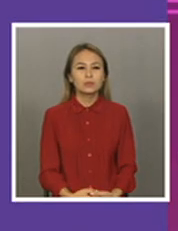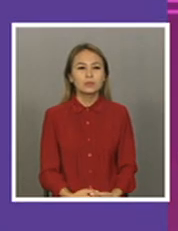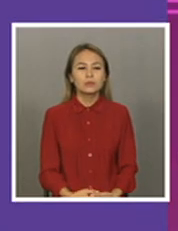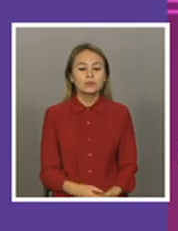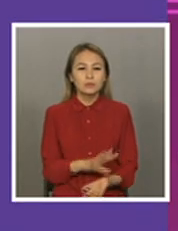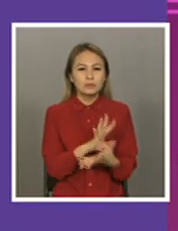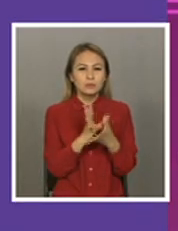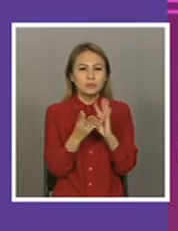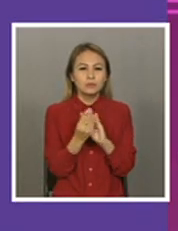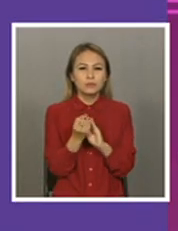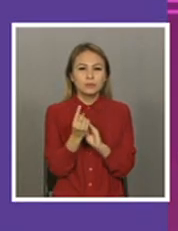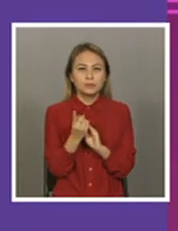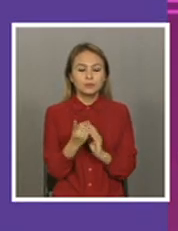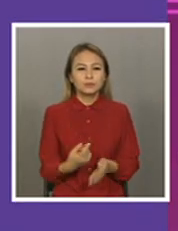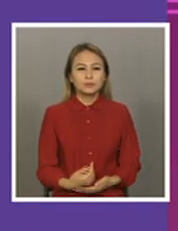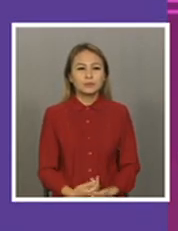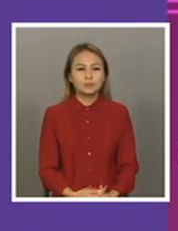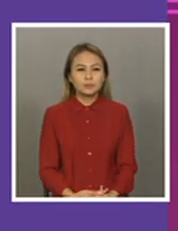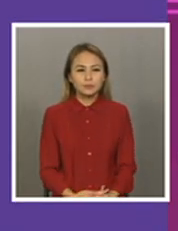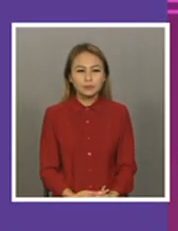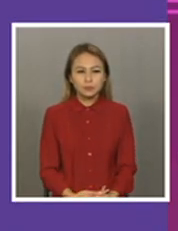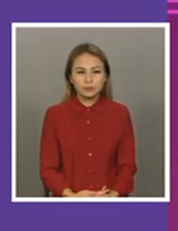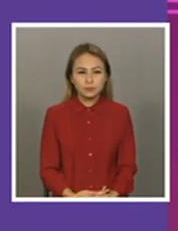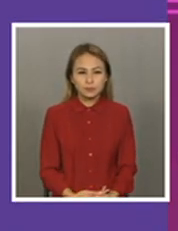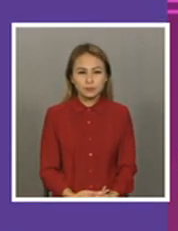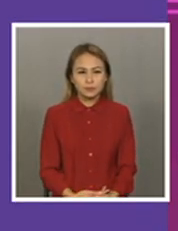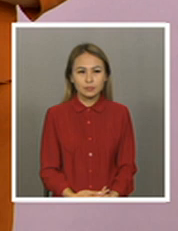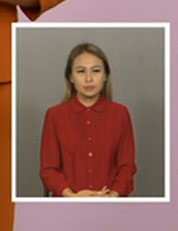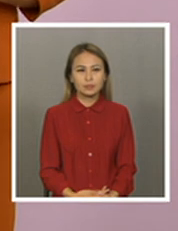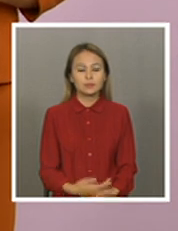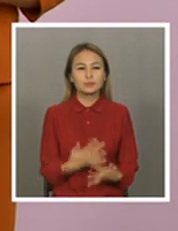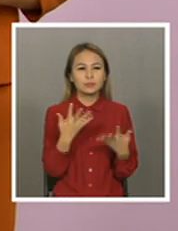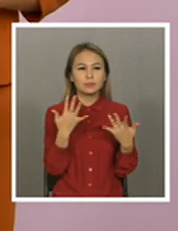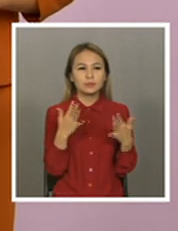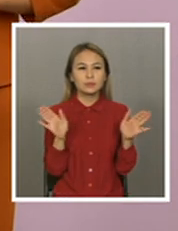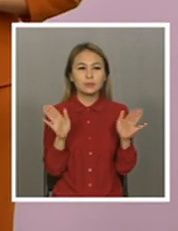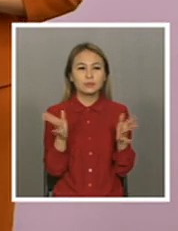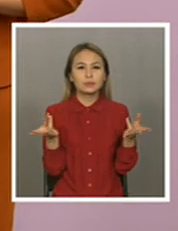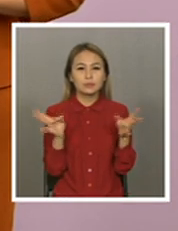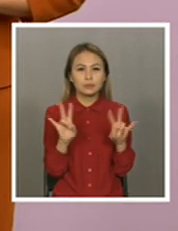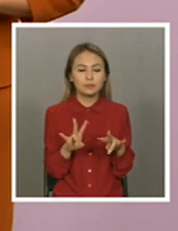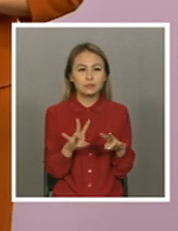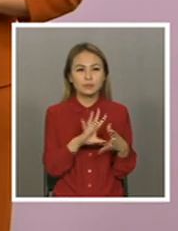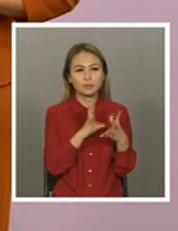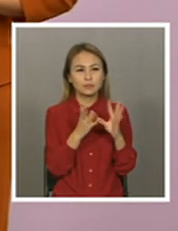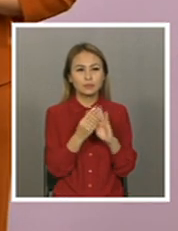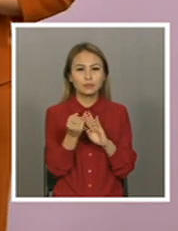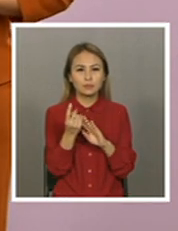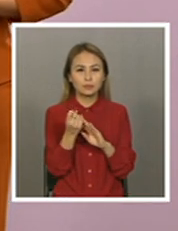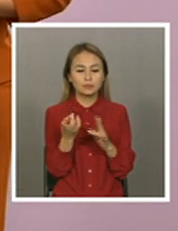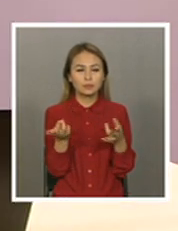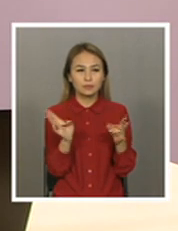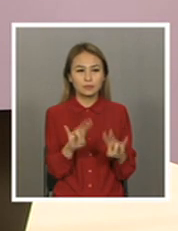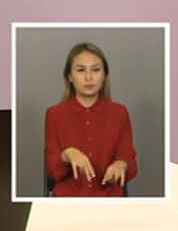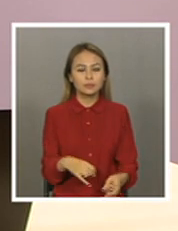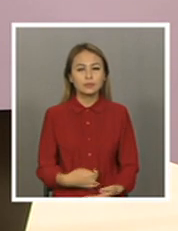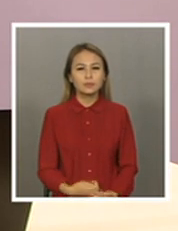яғни 11 кетен. Демек, балалар, неше көбелек қалыпты? Дұрыс айтасындар, 11 көбелек қалған